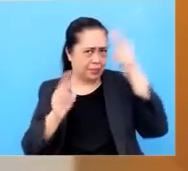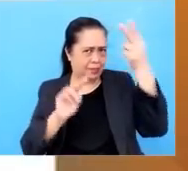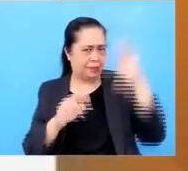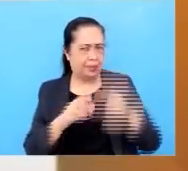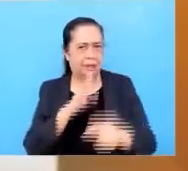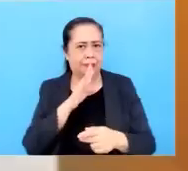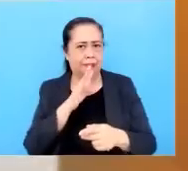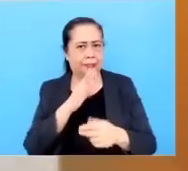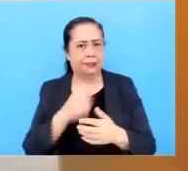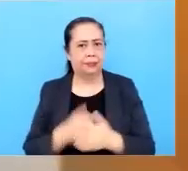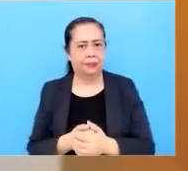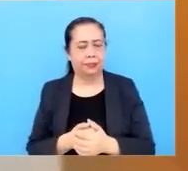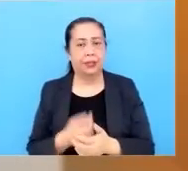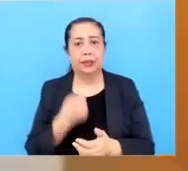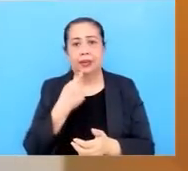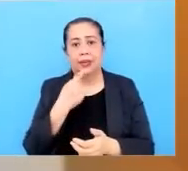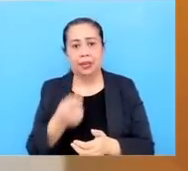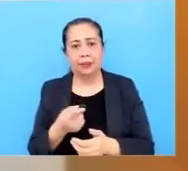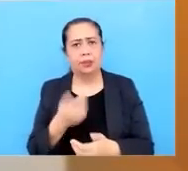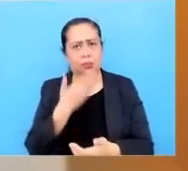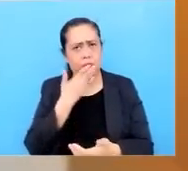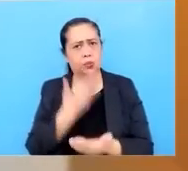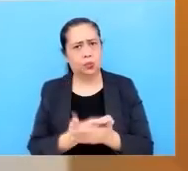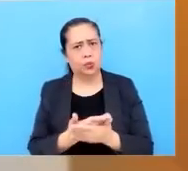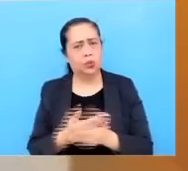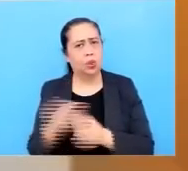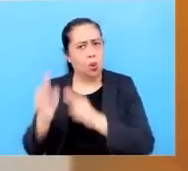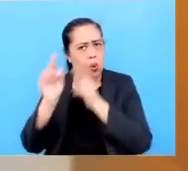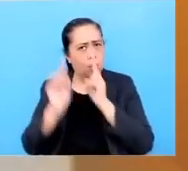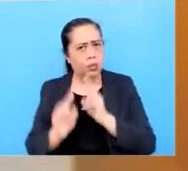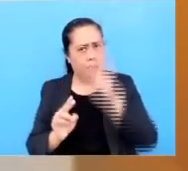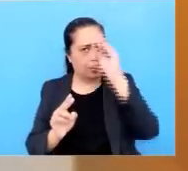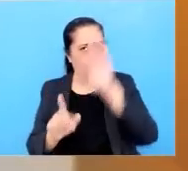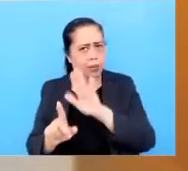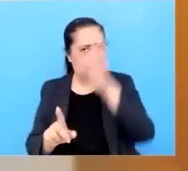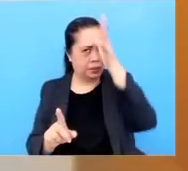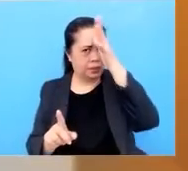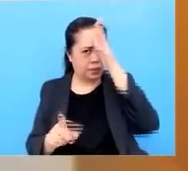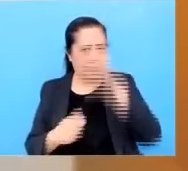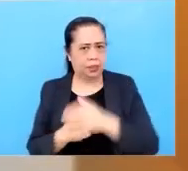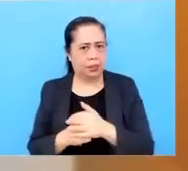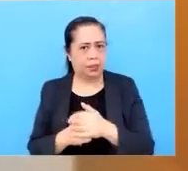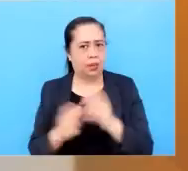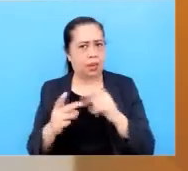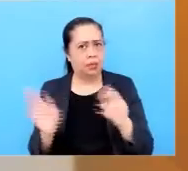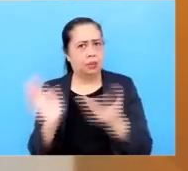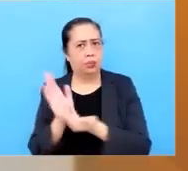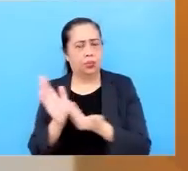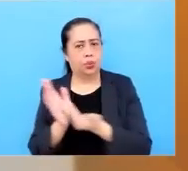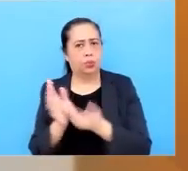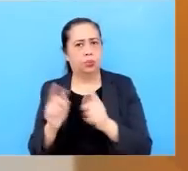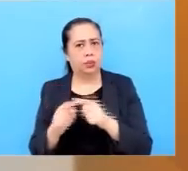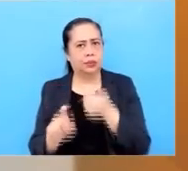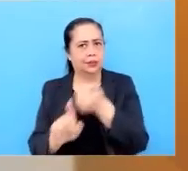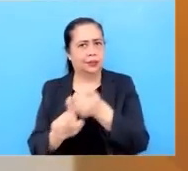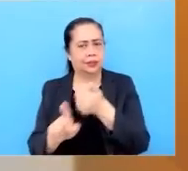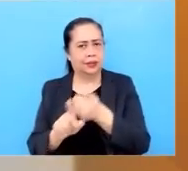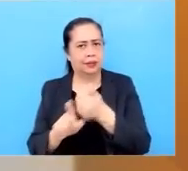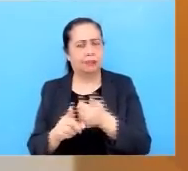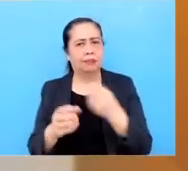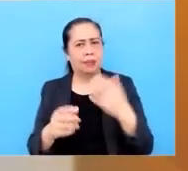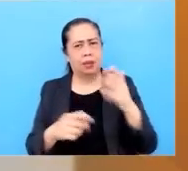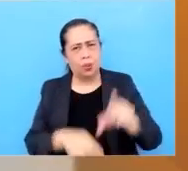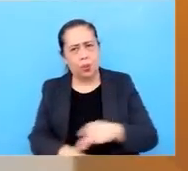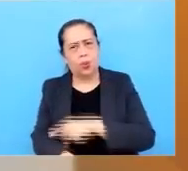nito. Anya, decent and honorable man daw ang kanyang ama. At napatunayan na rin ito ang kanyang sarili sa kanyang